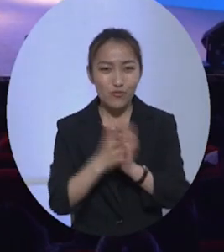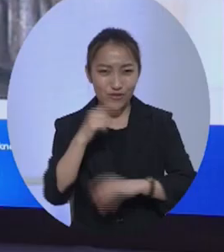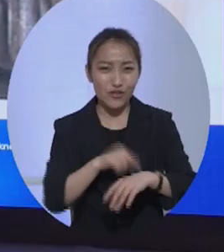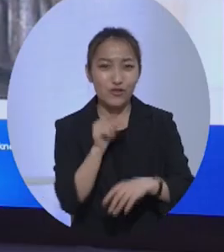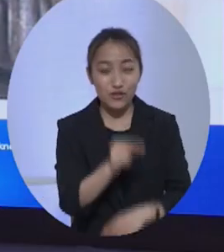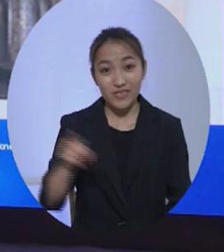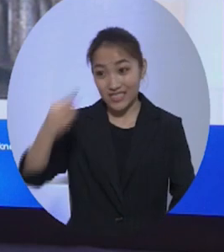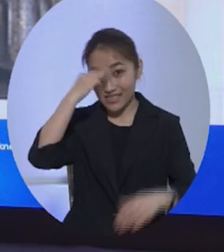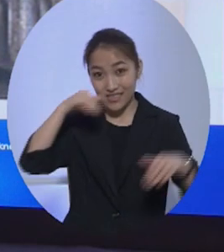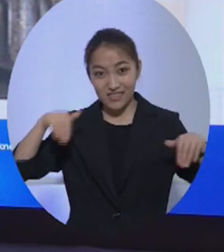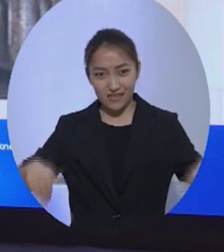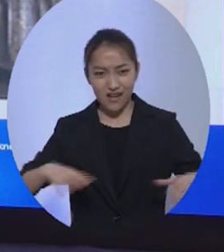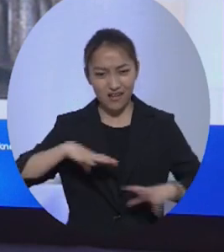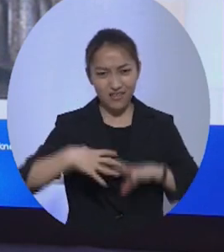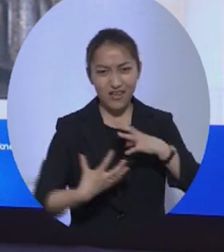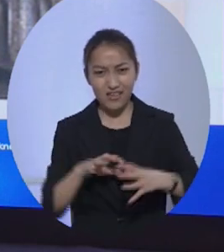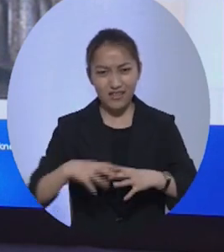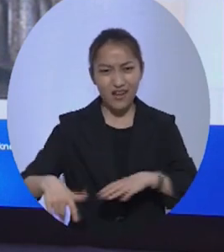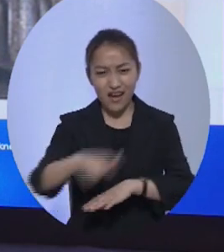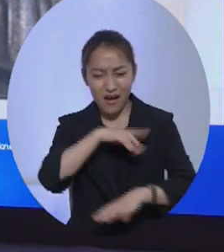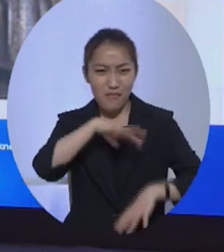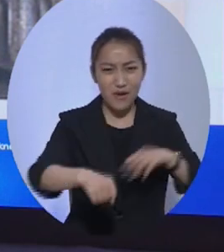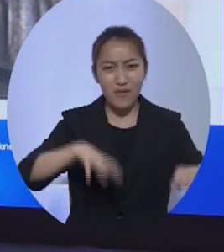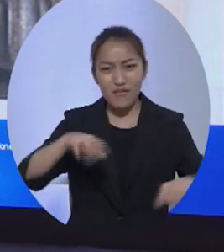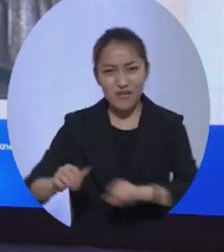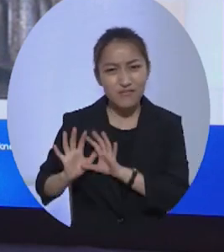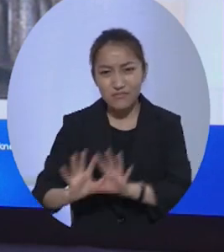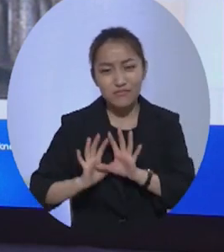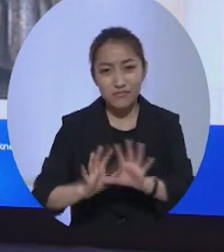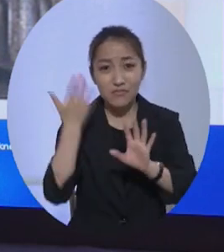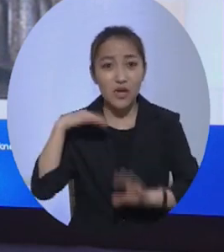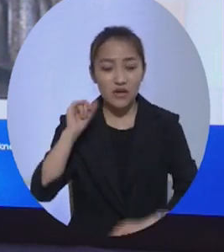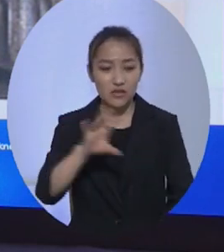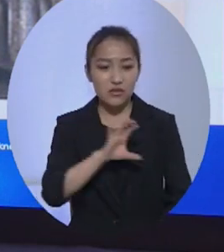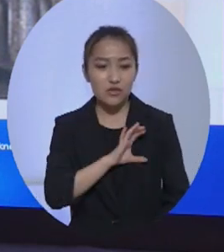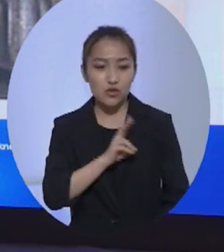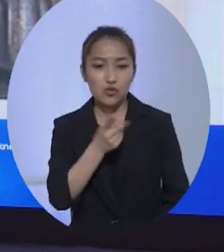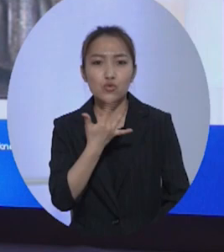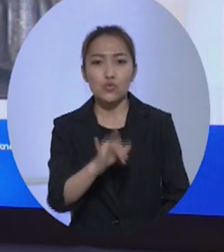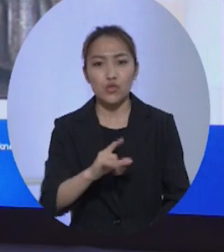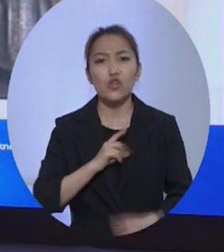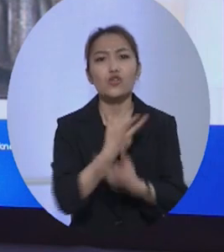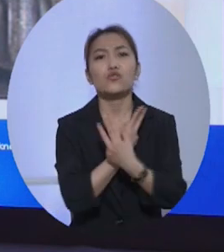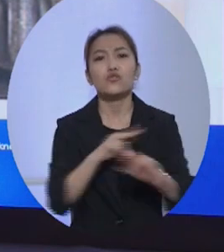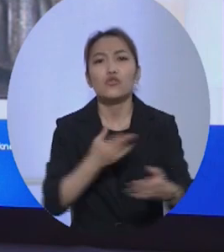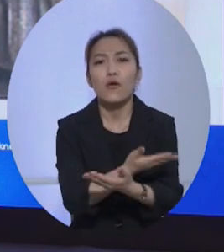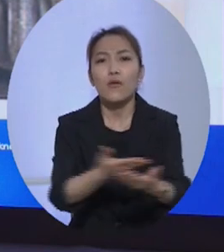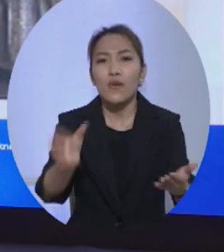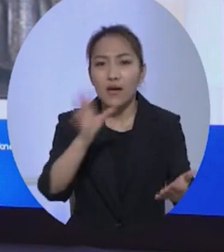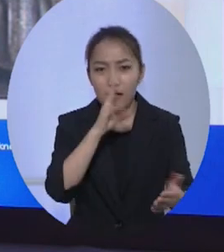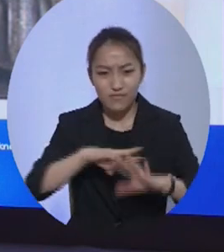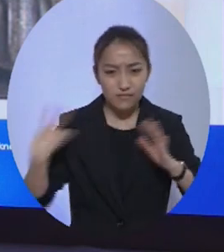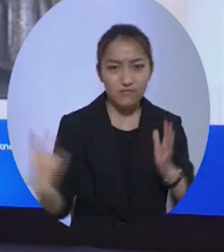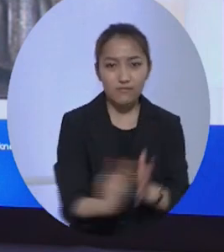Чингис хаан дэлхийг эрхшээж явахдаа харгасэл зэвсгийн хүч ус сэтгэл зүйн эрх чөлөөг идэлүүлэх замаар нэгтгсэн